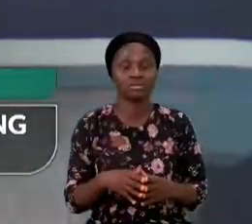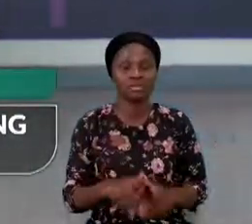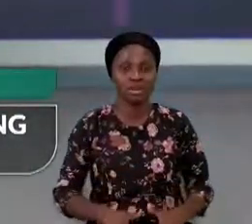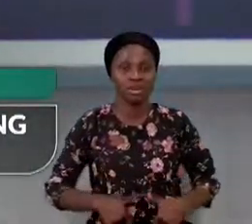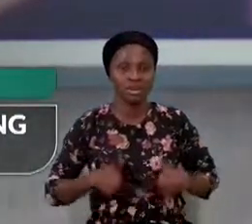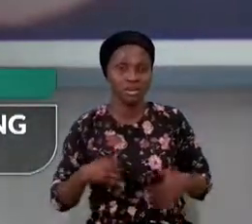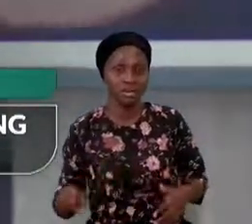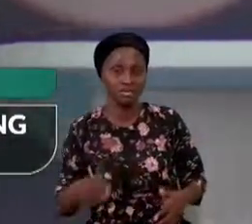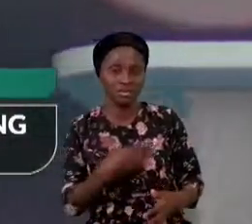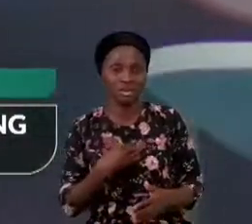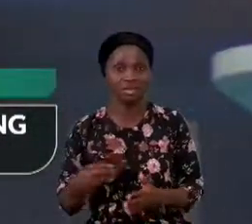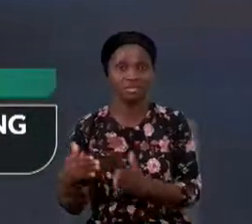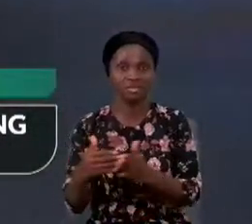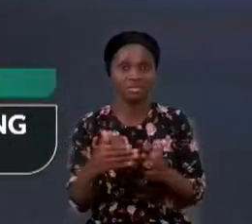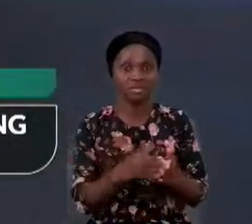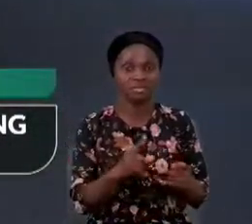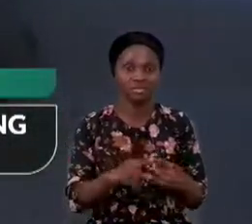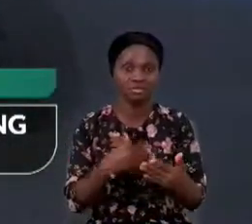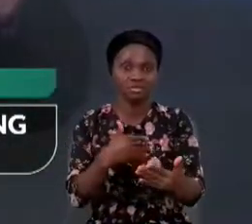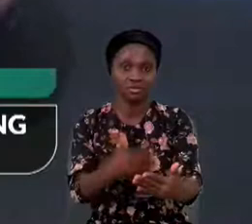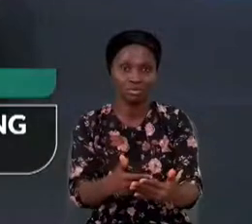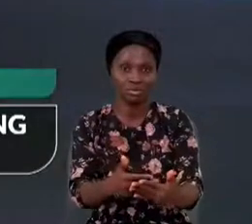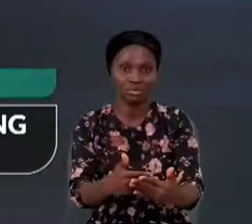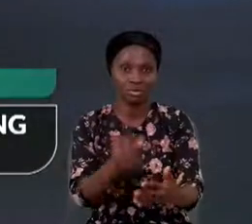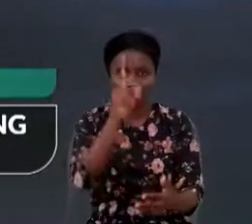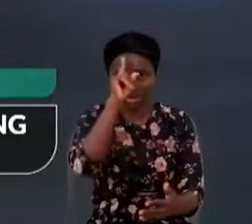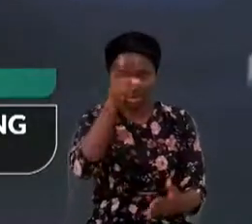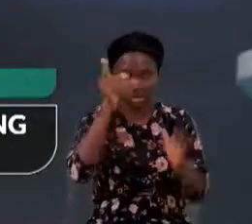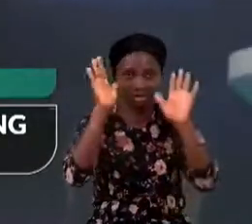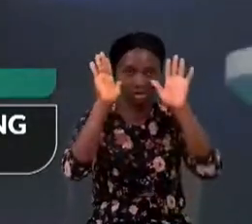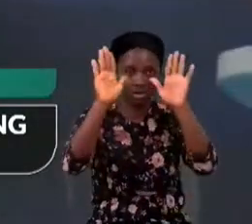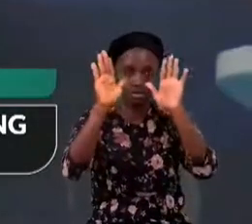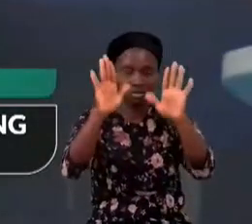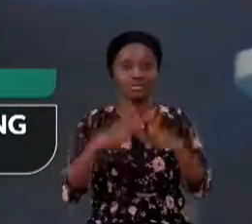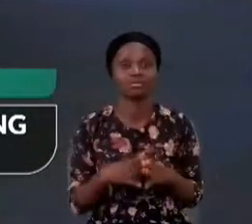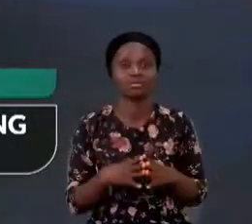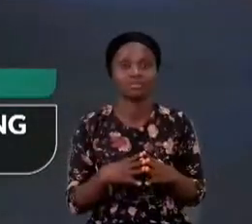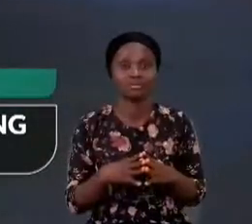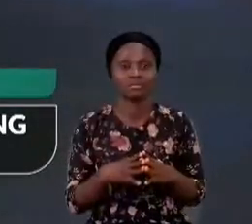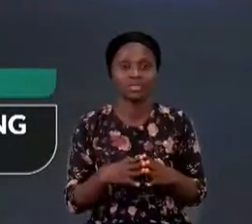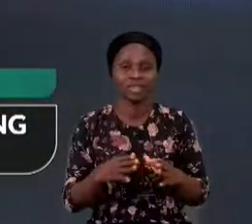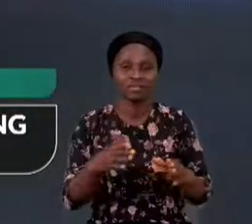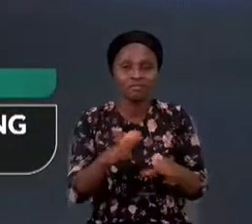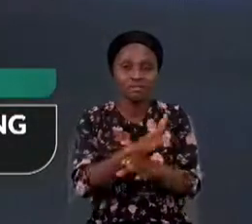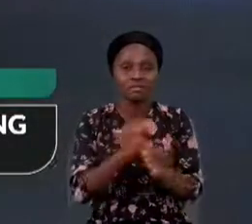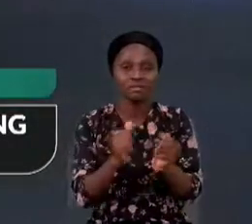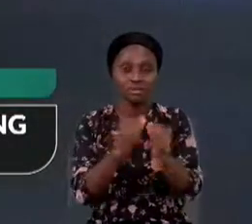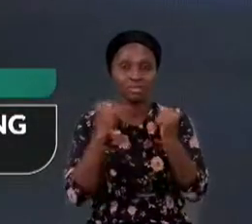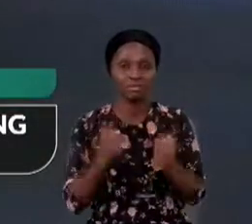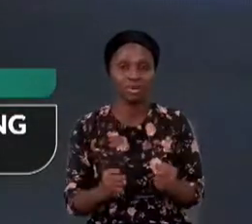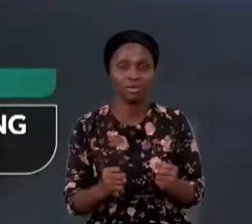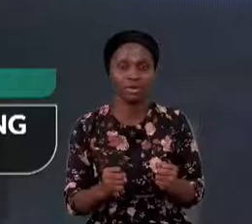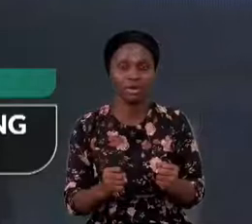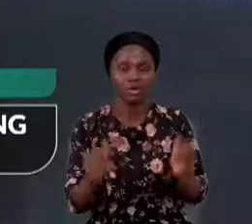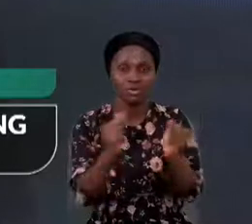Fortifiés, autonomisés, fortifiés, renforcés, énergisé, rendu